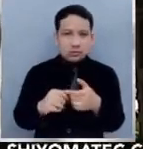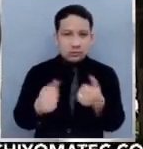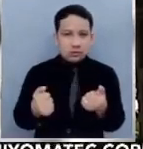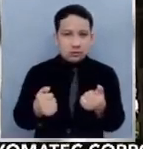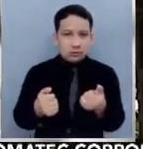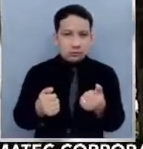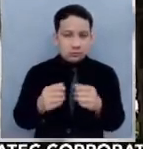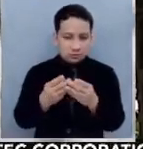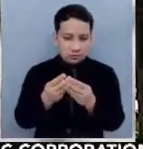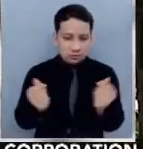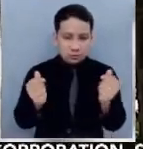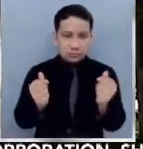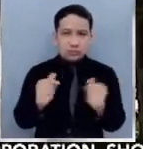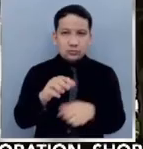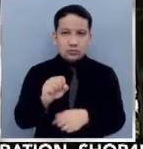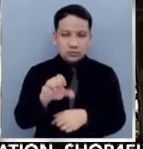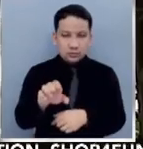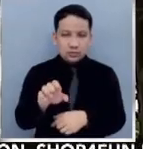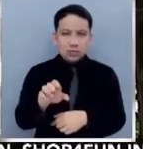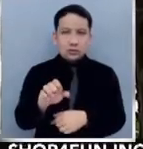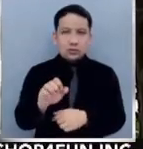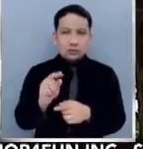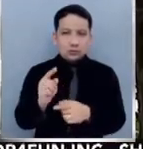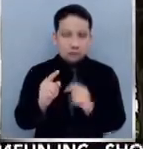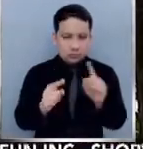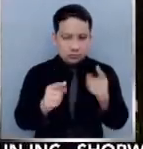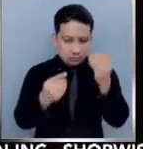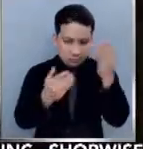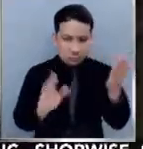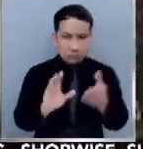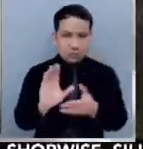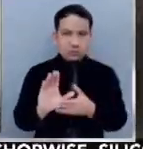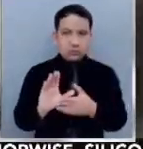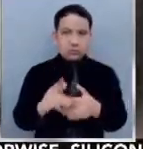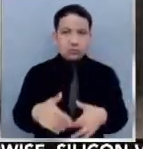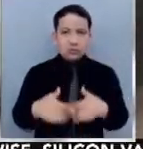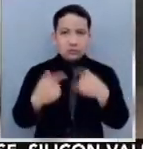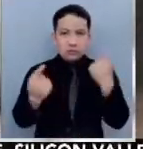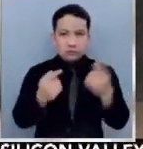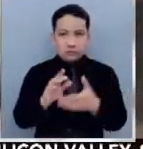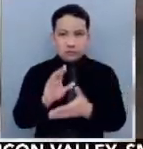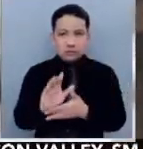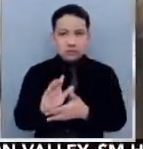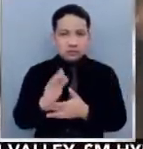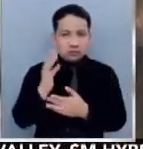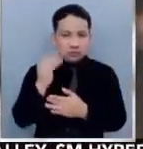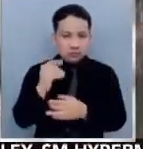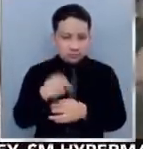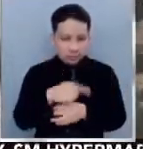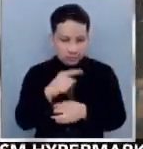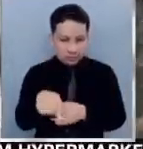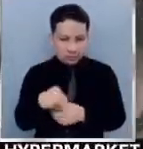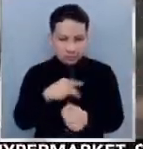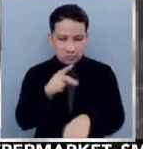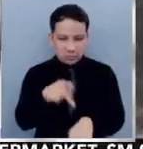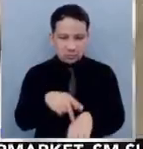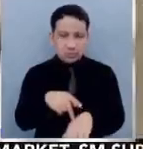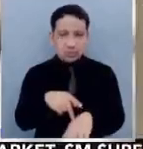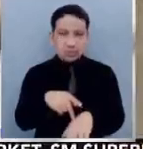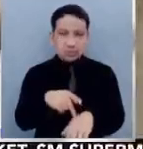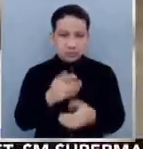in case of one of the parties would like to cancel it. Matatanda ang kinansela ng Pilipinas ang pagbili ng